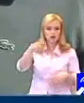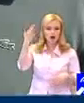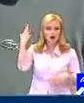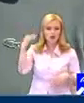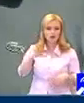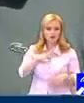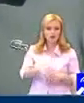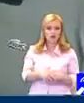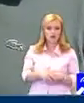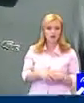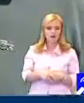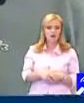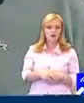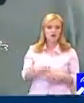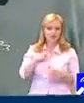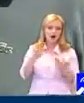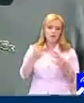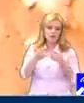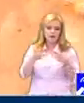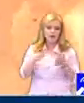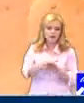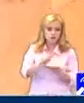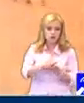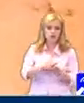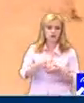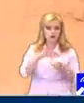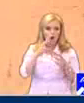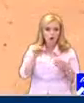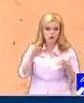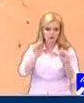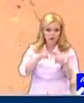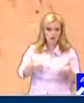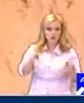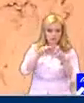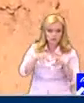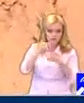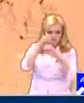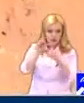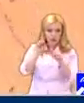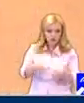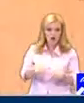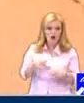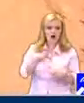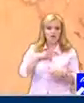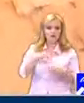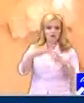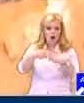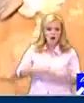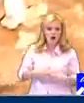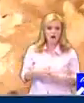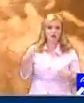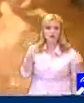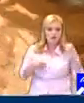del fatto che l'acidità del terreno ha portato alla distruzione completa di tutti i resti organici, per cui troviamo in sostanza il materiale